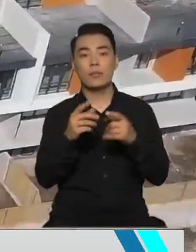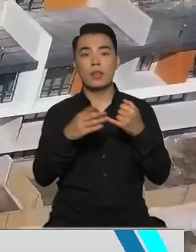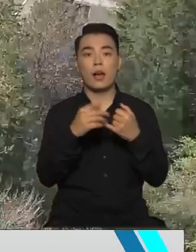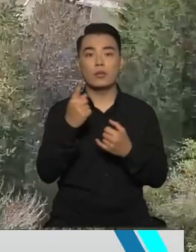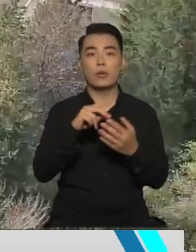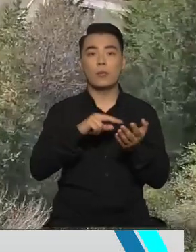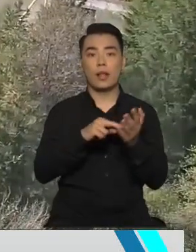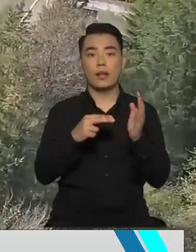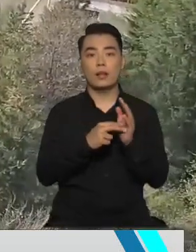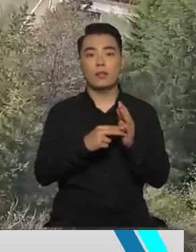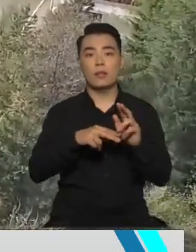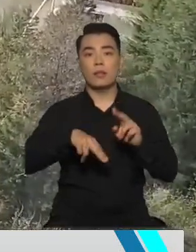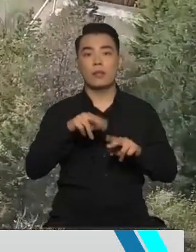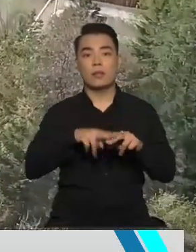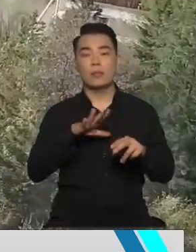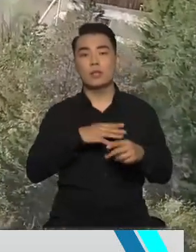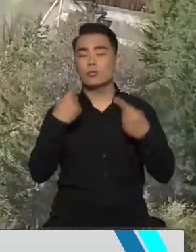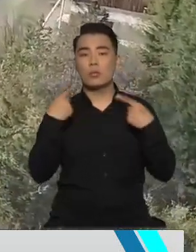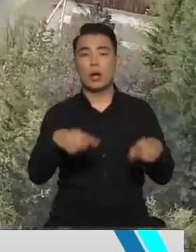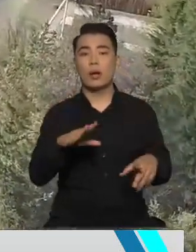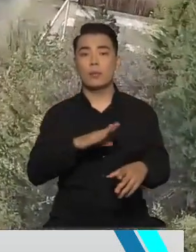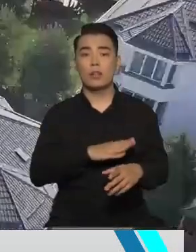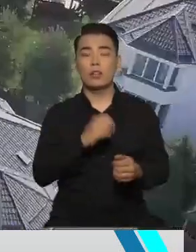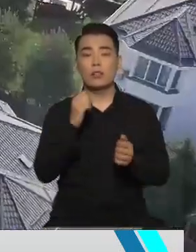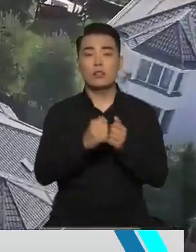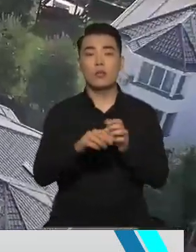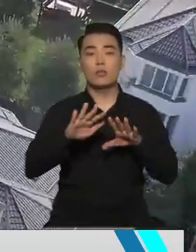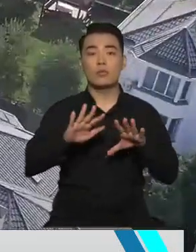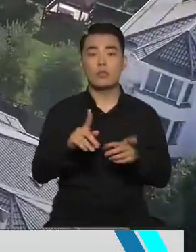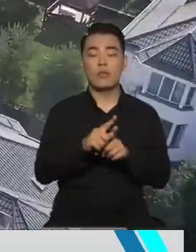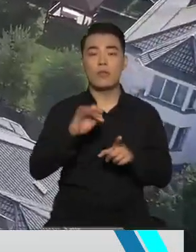объекта возводился совсем другой. Чаще всего подобные факты